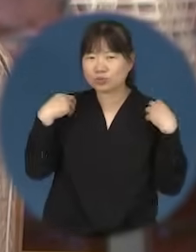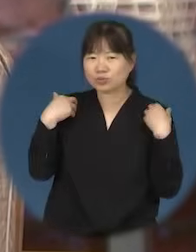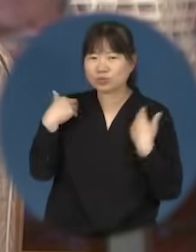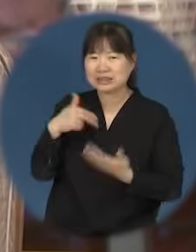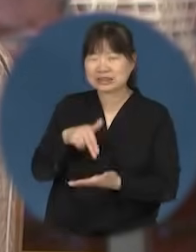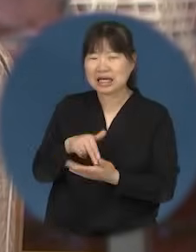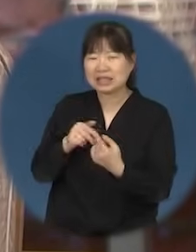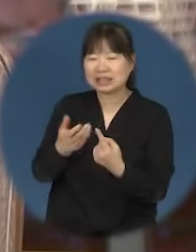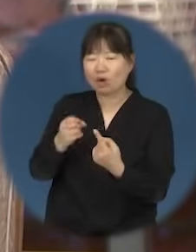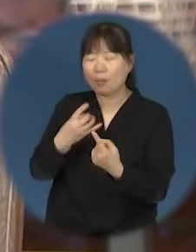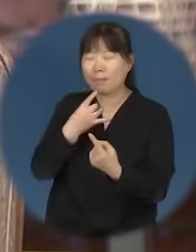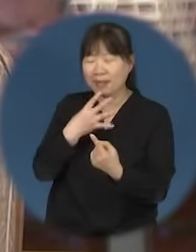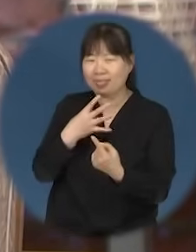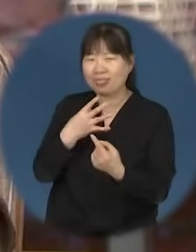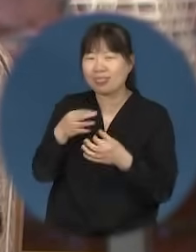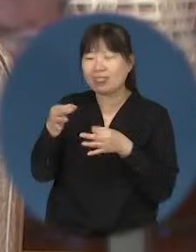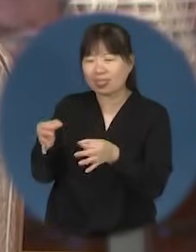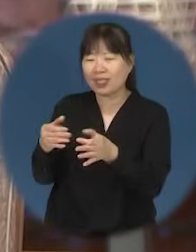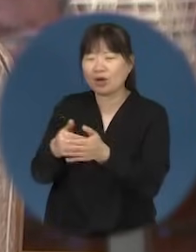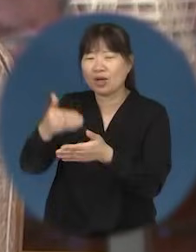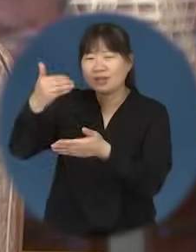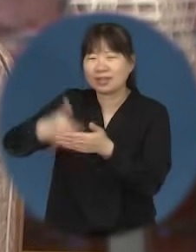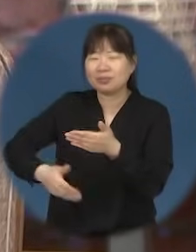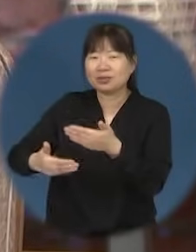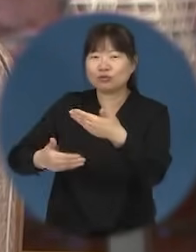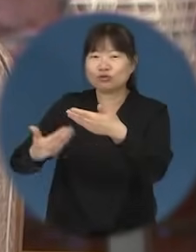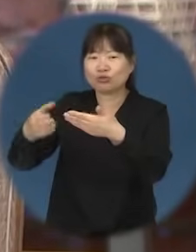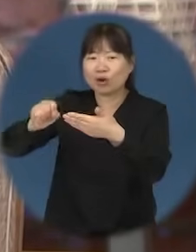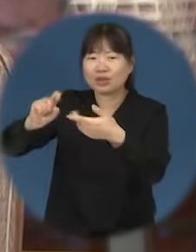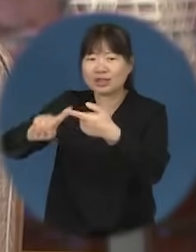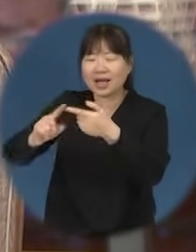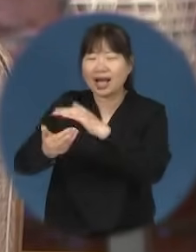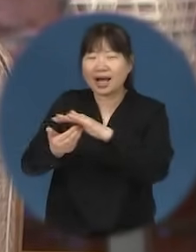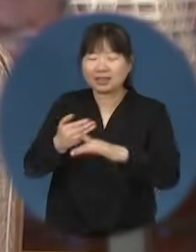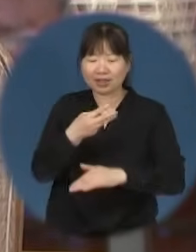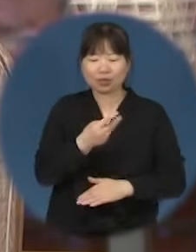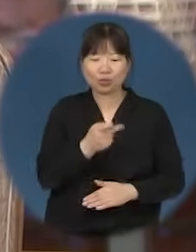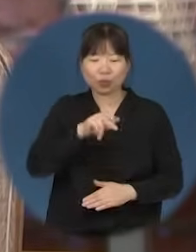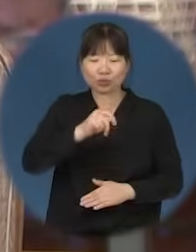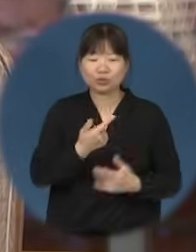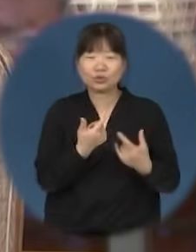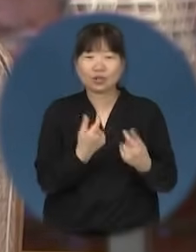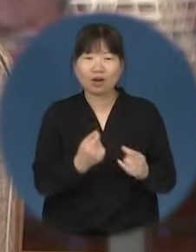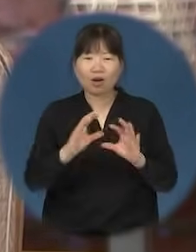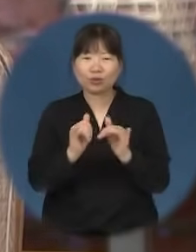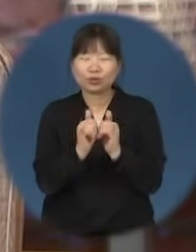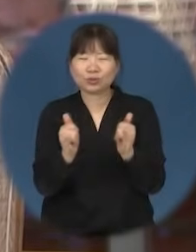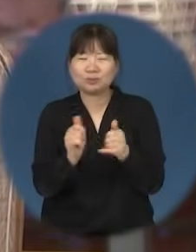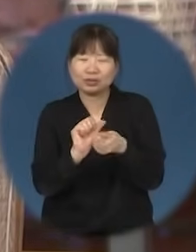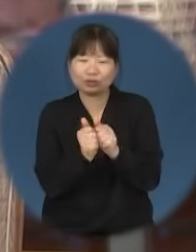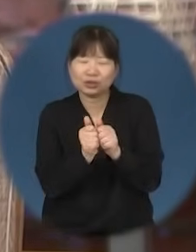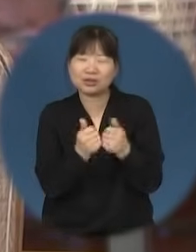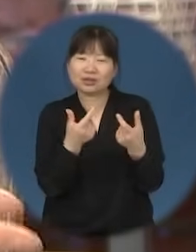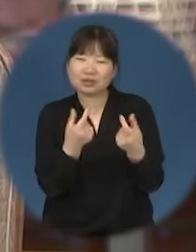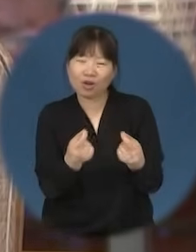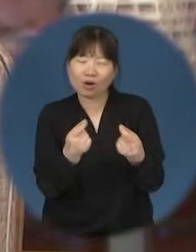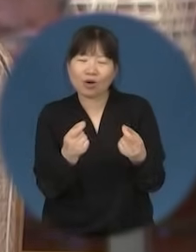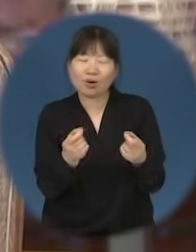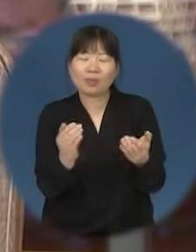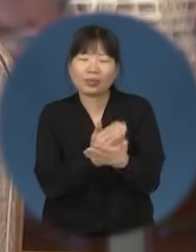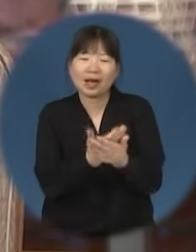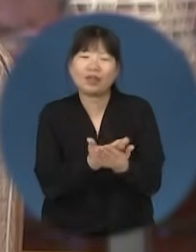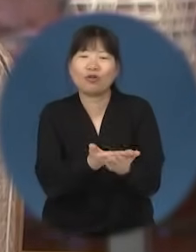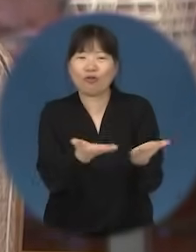뭐 1억 정도만 하고 예. 나머지 9억을 아까 토큰 같이 국민주로 분배를 하는